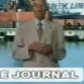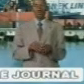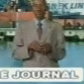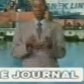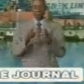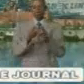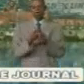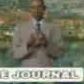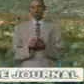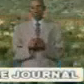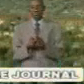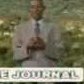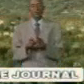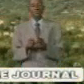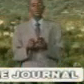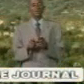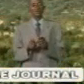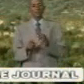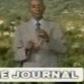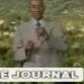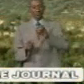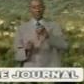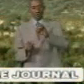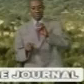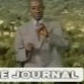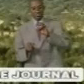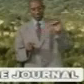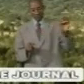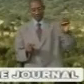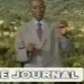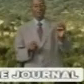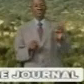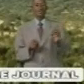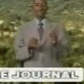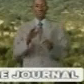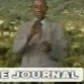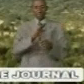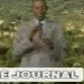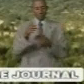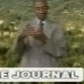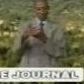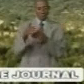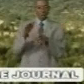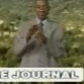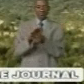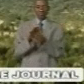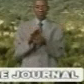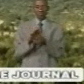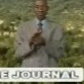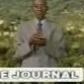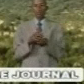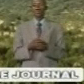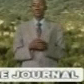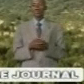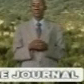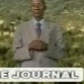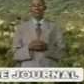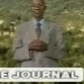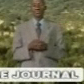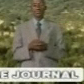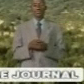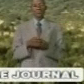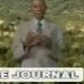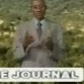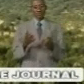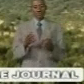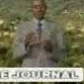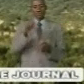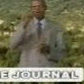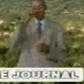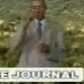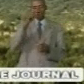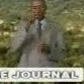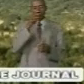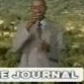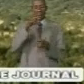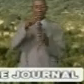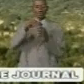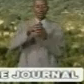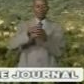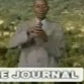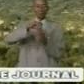mer Égée. La Grèce est constituée de 80% de montagnes, dont la plus haute, Mont Olympe, avec